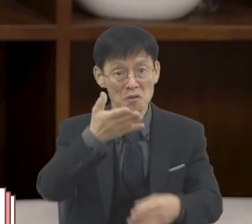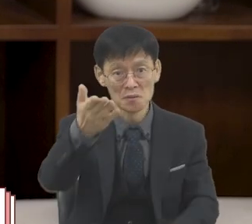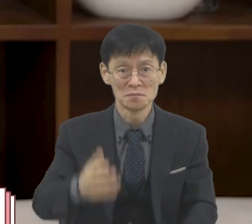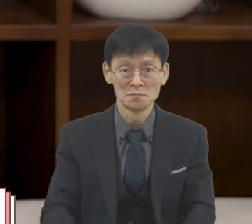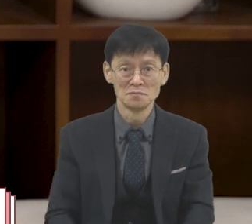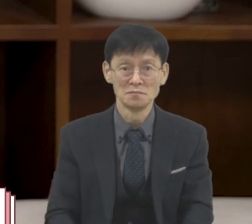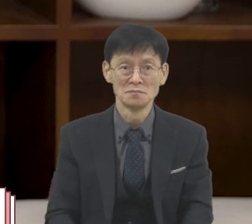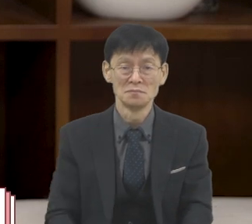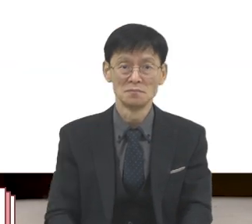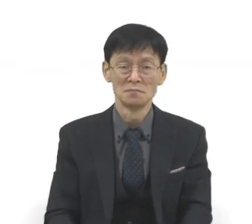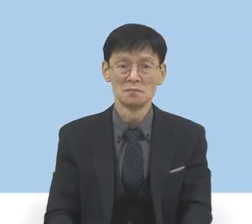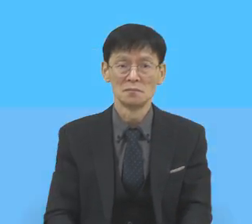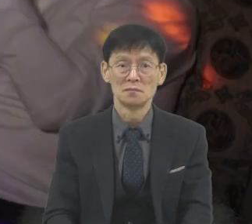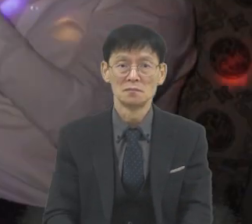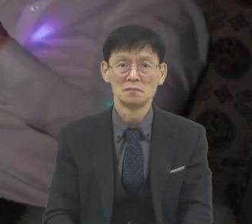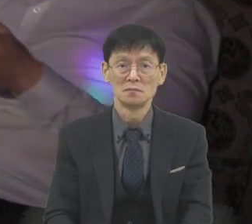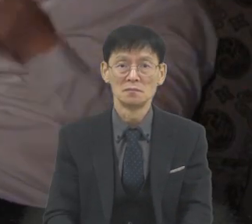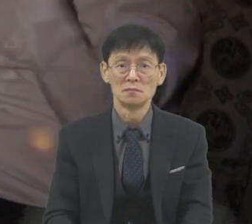상황입니다.